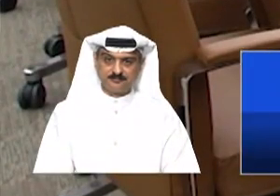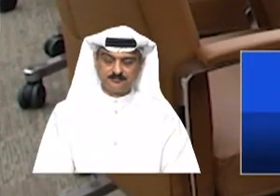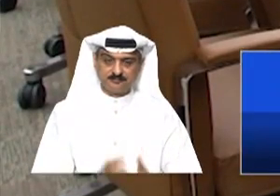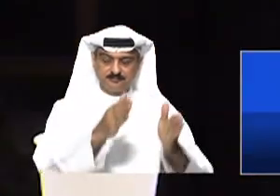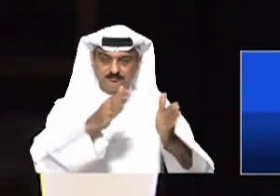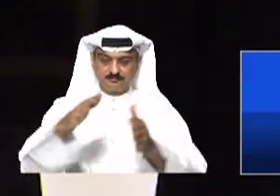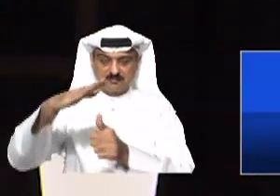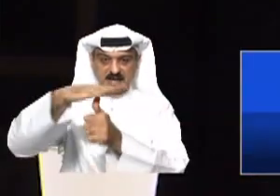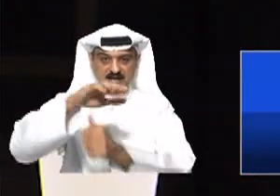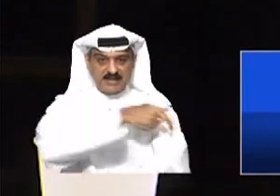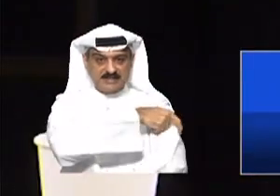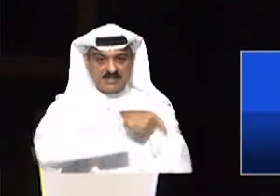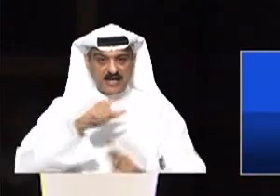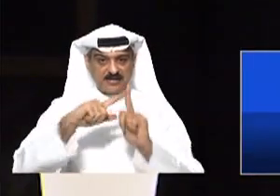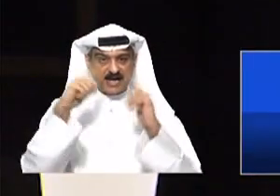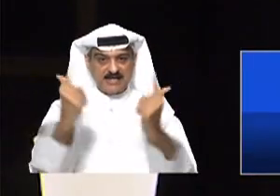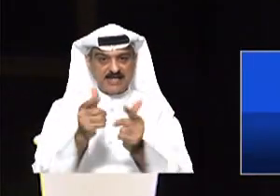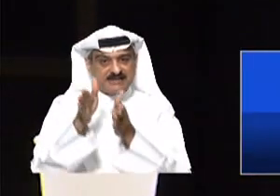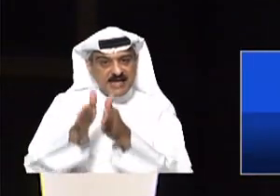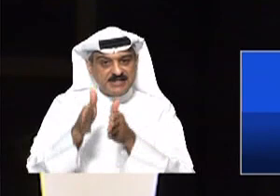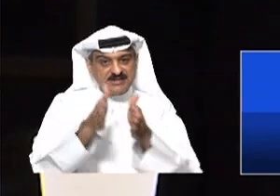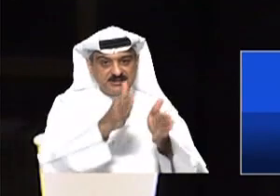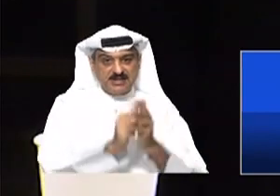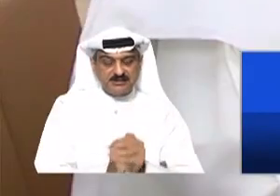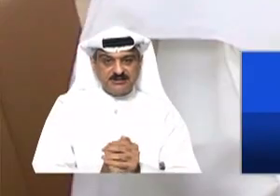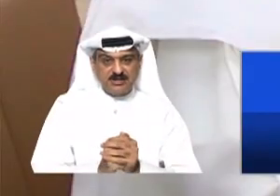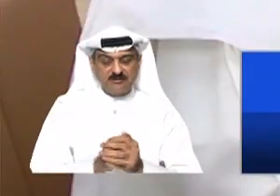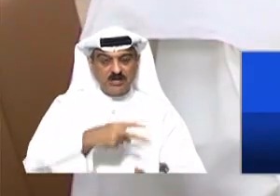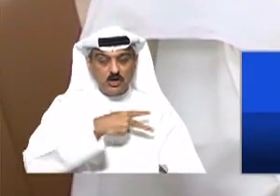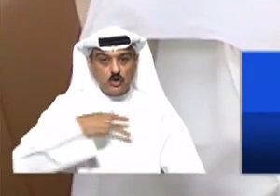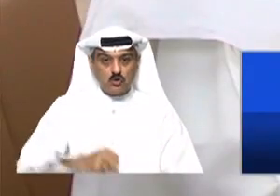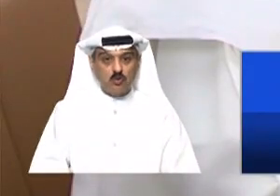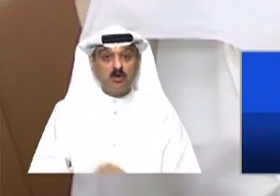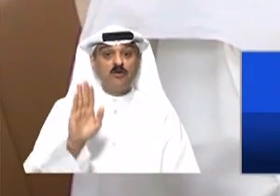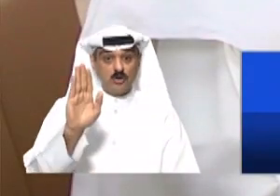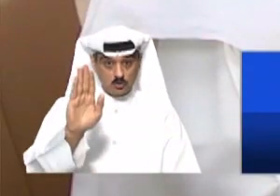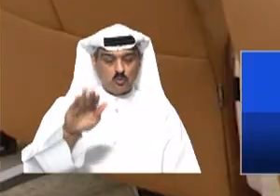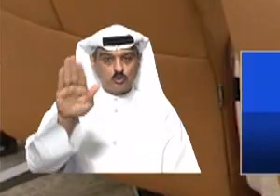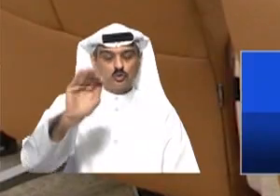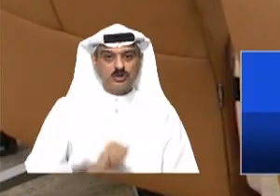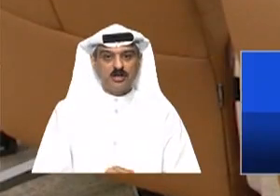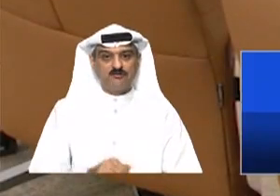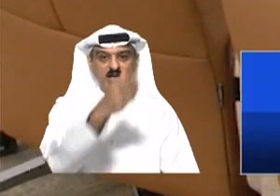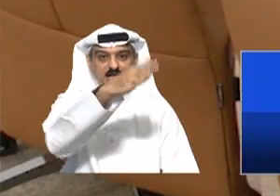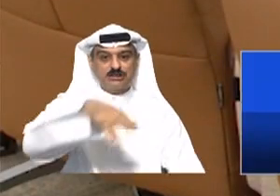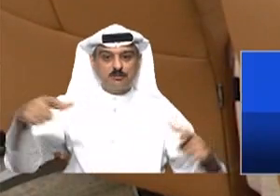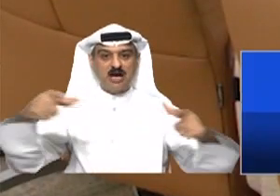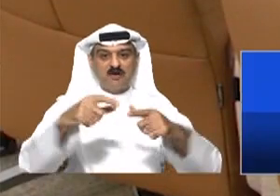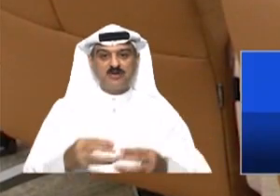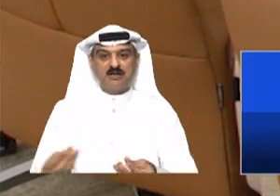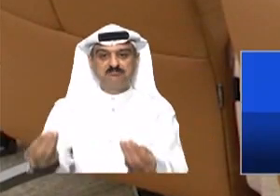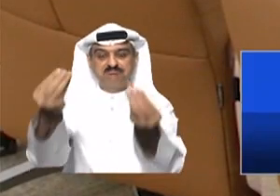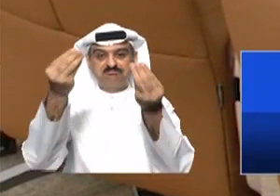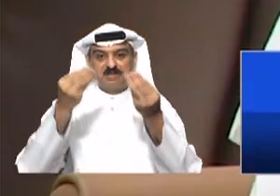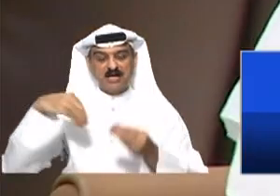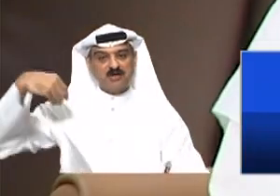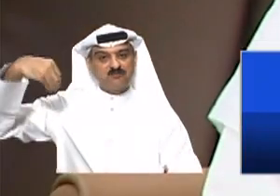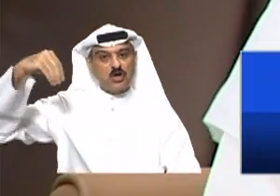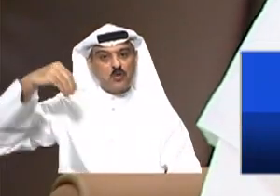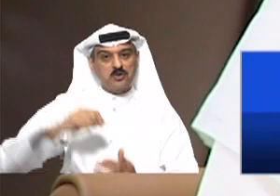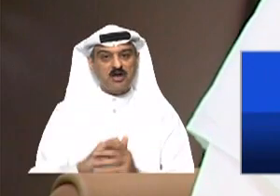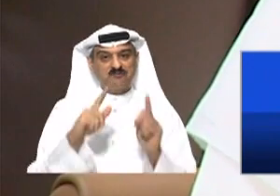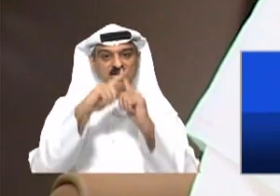رئيس وأعضاء اللجنة التنسيقية الحكومية حضروا اجتماع لجنة الأولويات البرلمانية وتسلموا نسخة من لجنة الشؤون